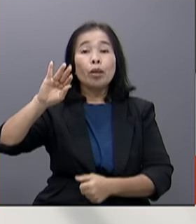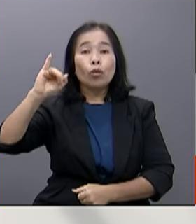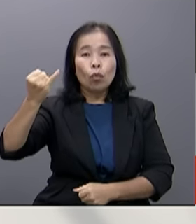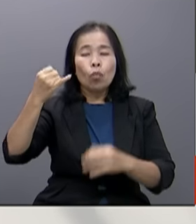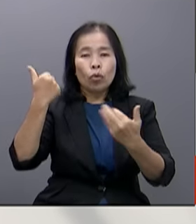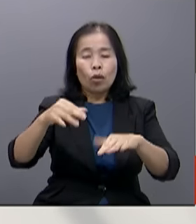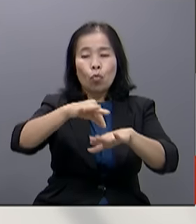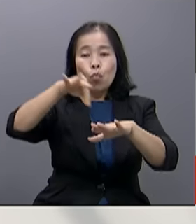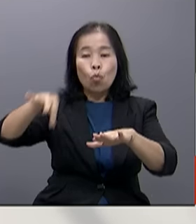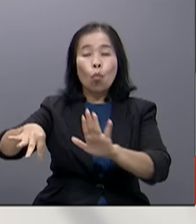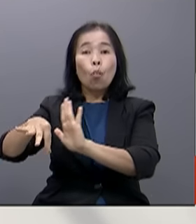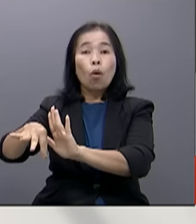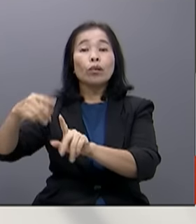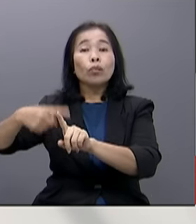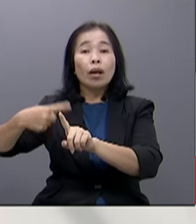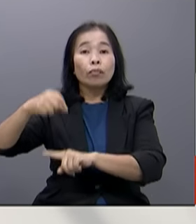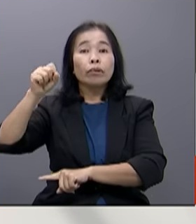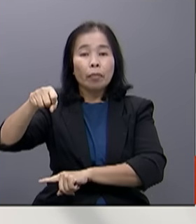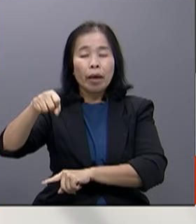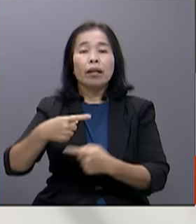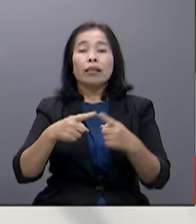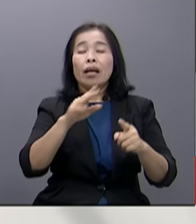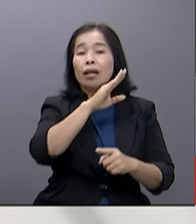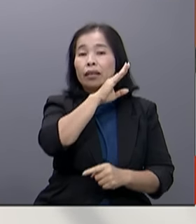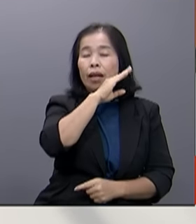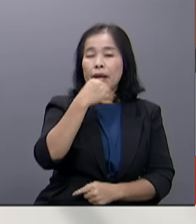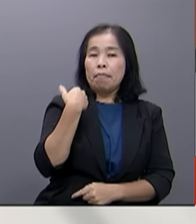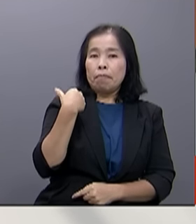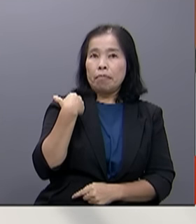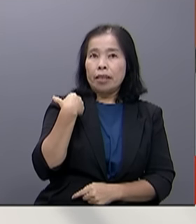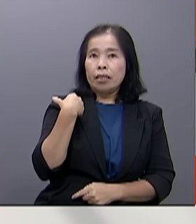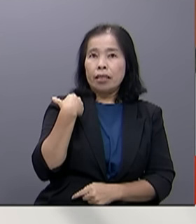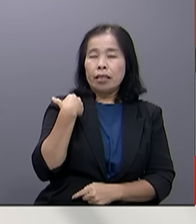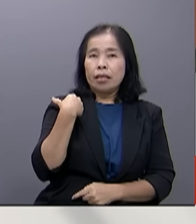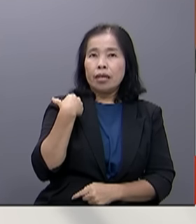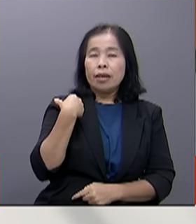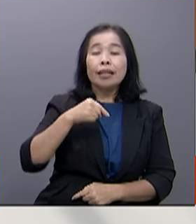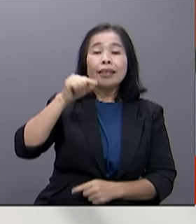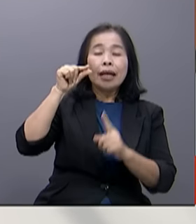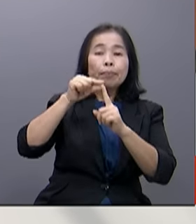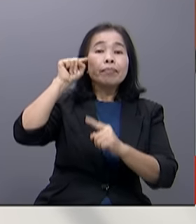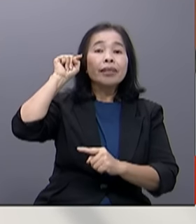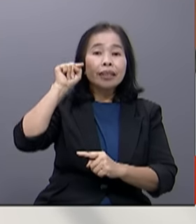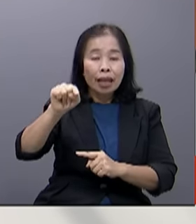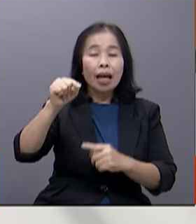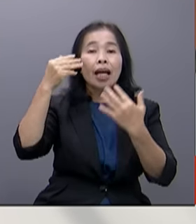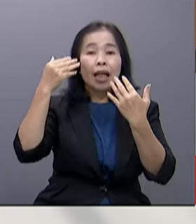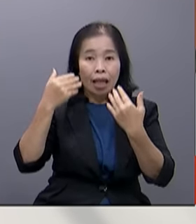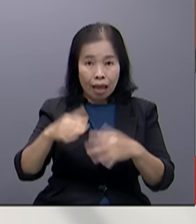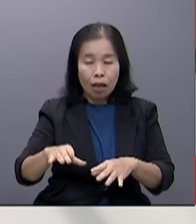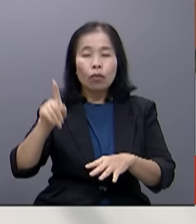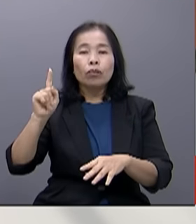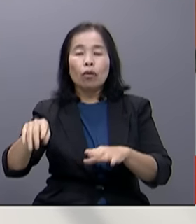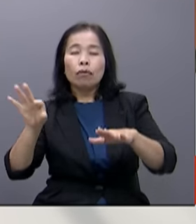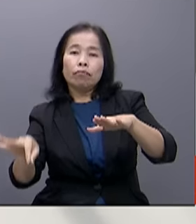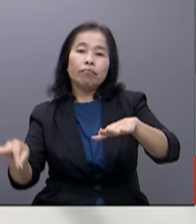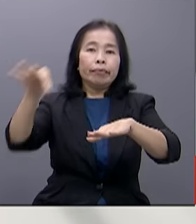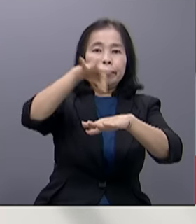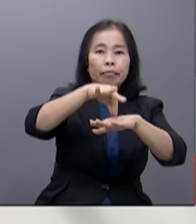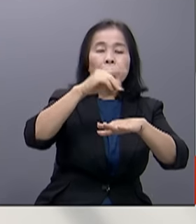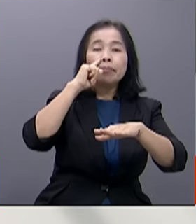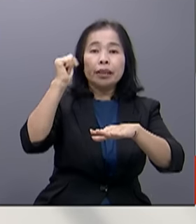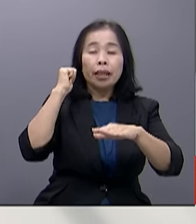ครับเมื่อมีคำสั่งวินิจฉัยแล้วกลับมาเป็นคุณก็ต้องเรียกตัวท่านกลับมาทันที